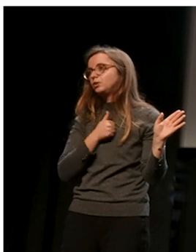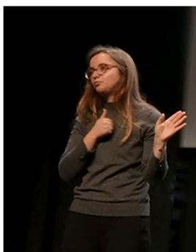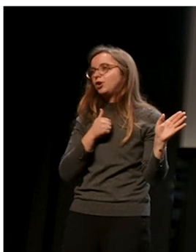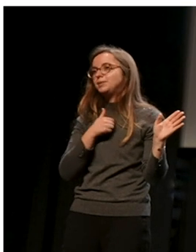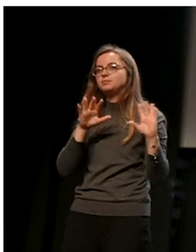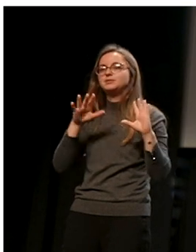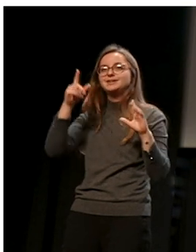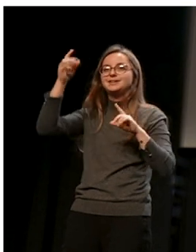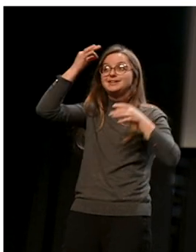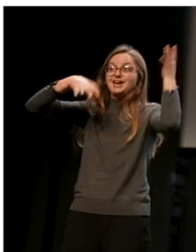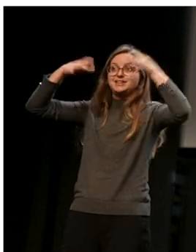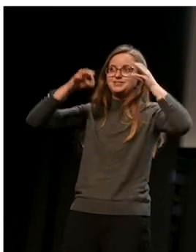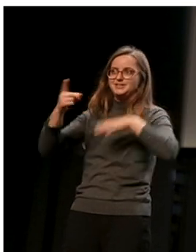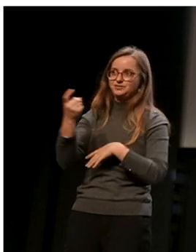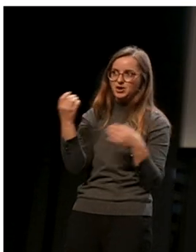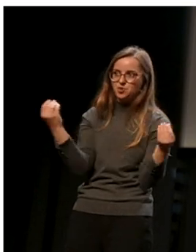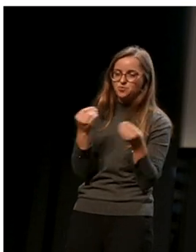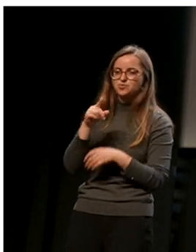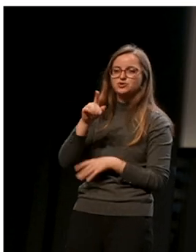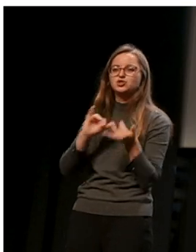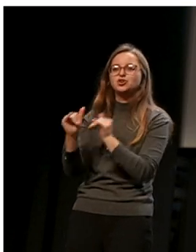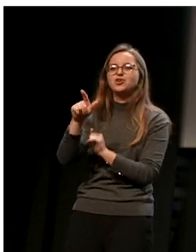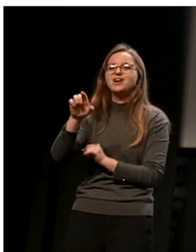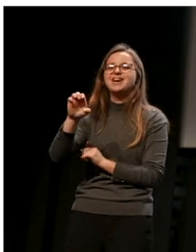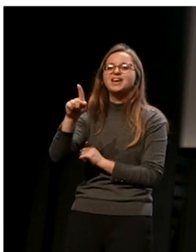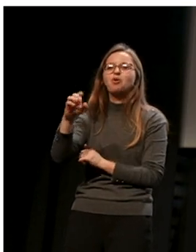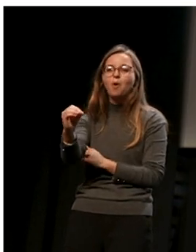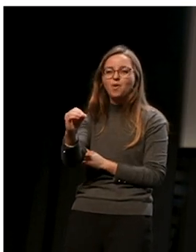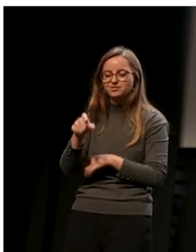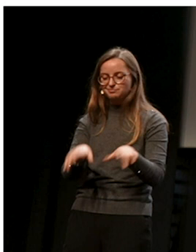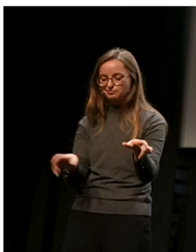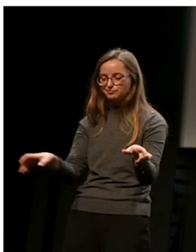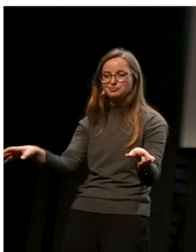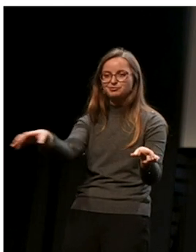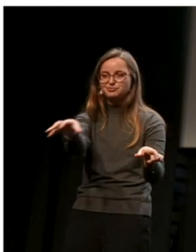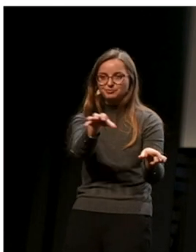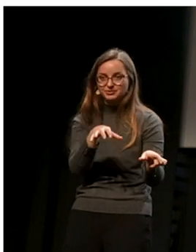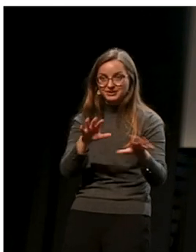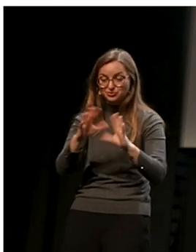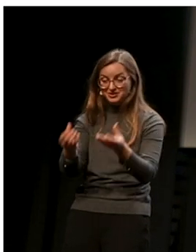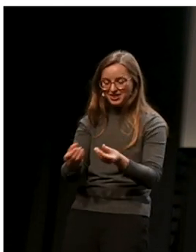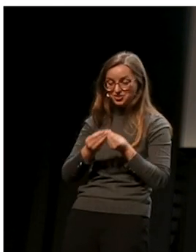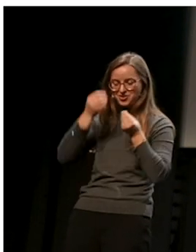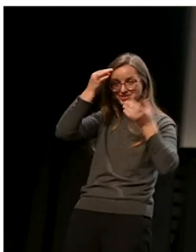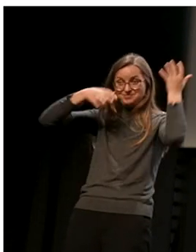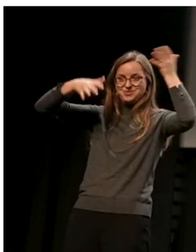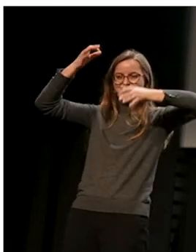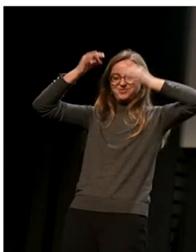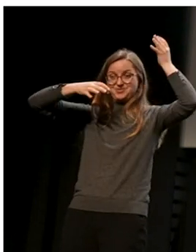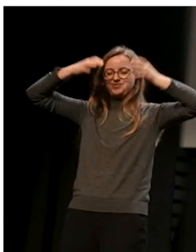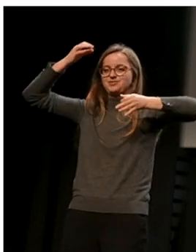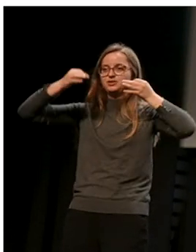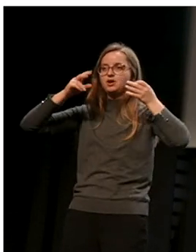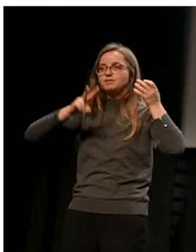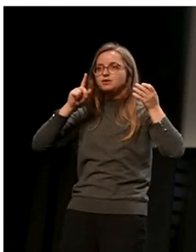Legos. Et tous les gens qui ont des Legos entre les pattes, ils se régalent avec des Legos et c'est très bien. Et si tout le monde peut avoir des outils pour créer, c'est